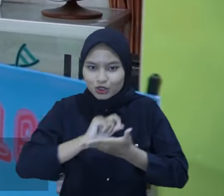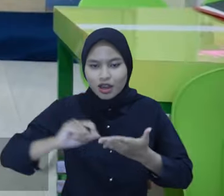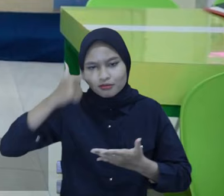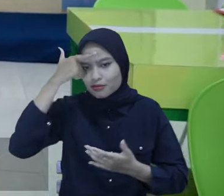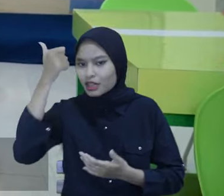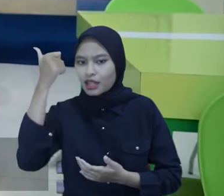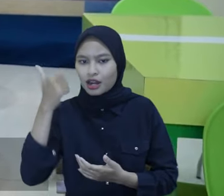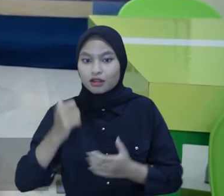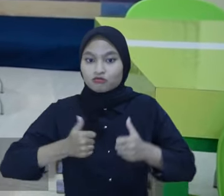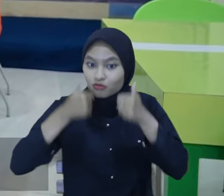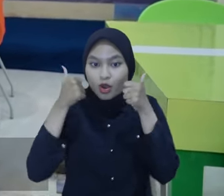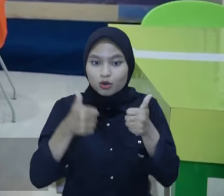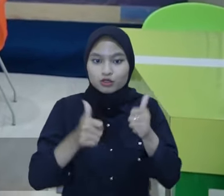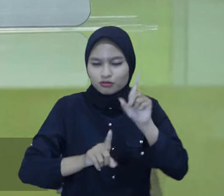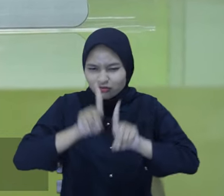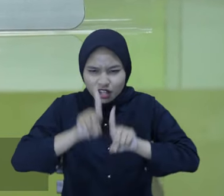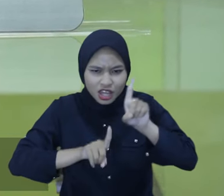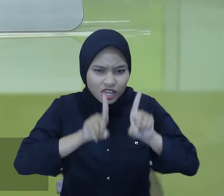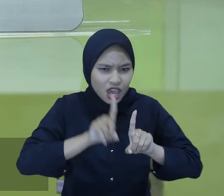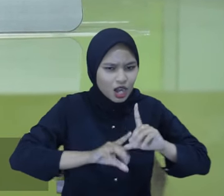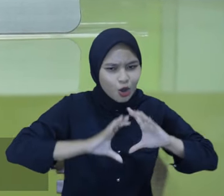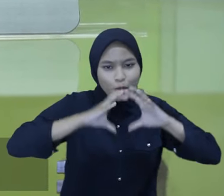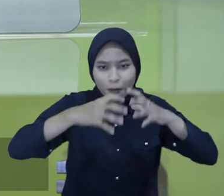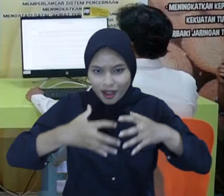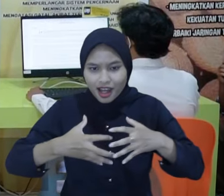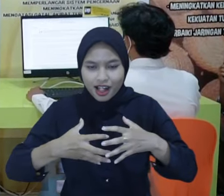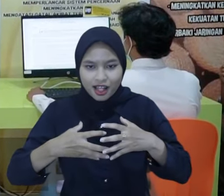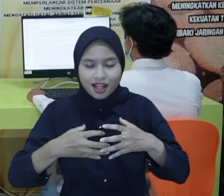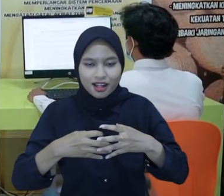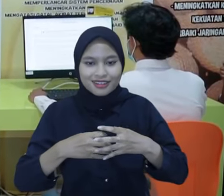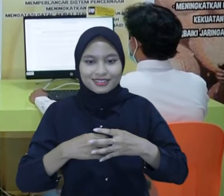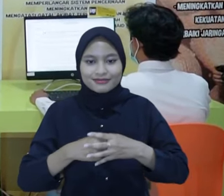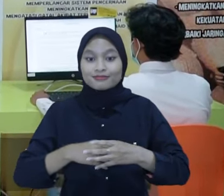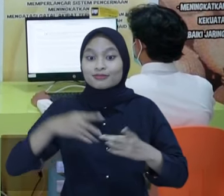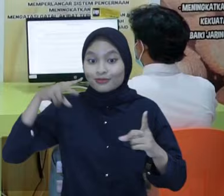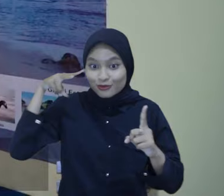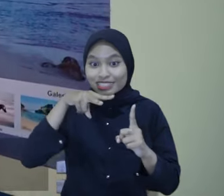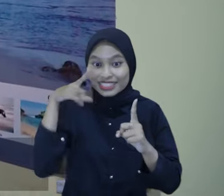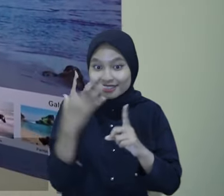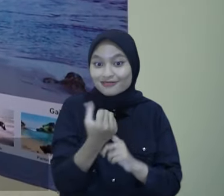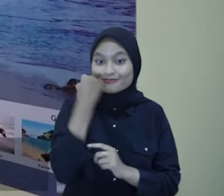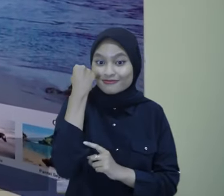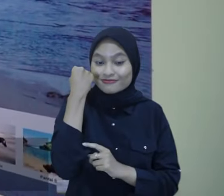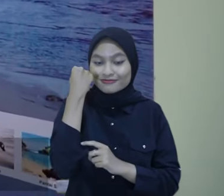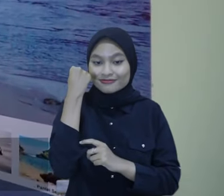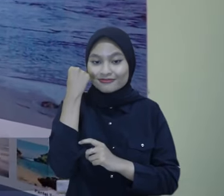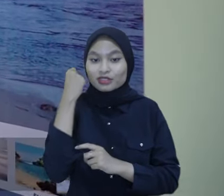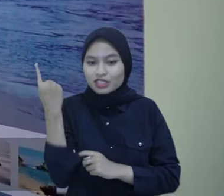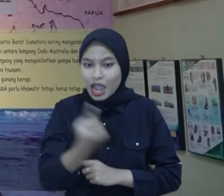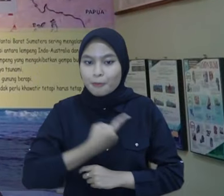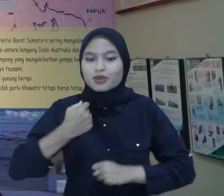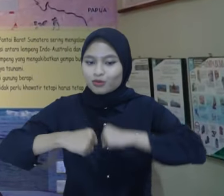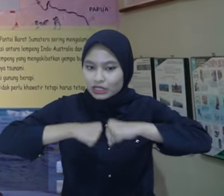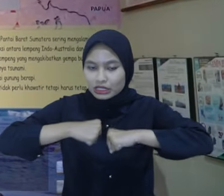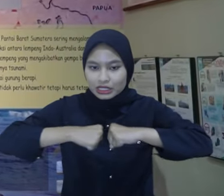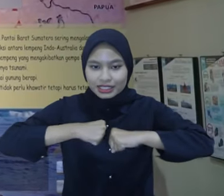yang cerdas dan mampu bersaing di era global. Untuk mewujudkan visi tersebut, misi